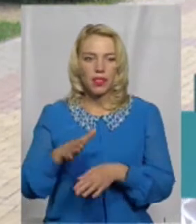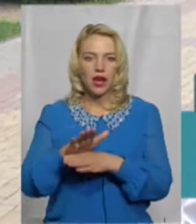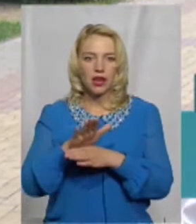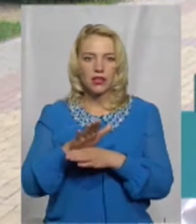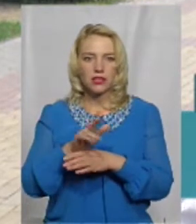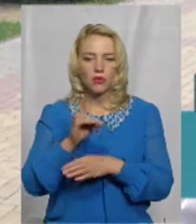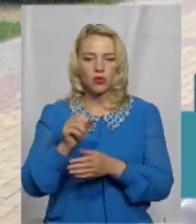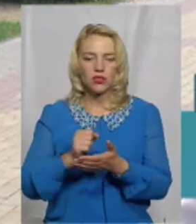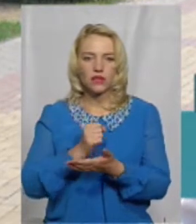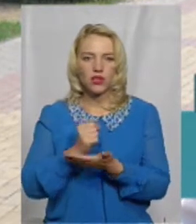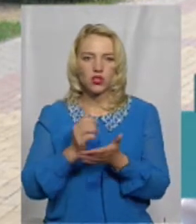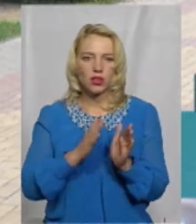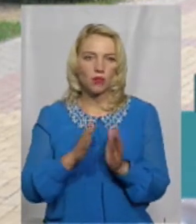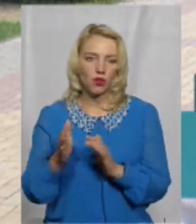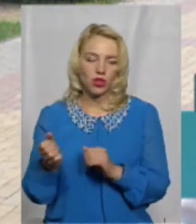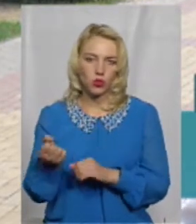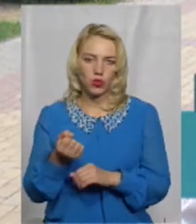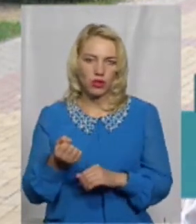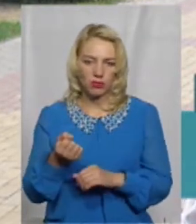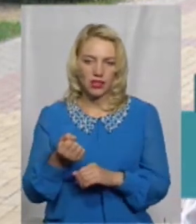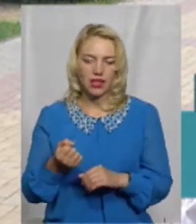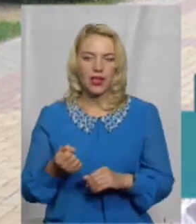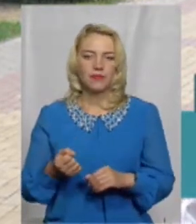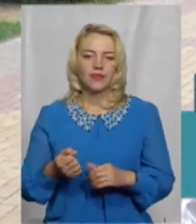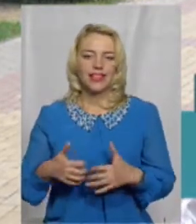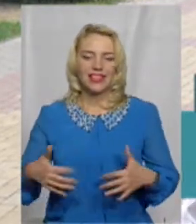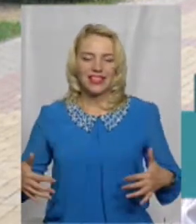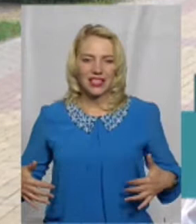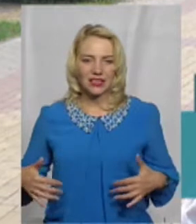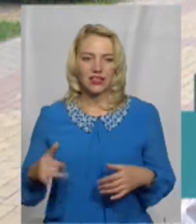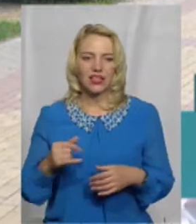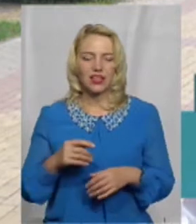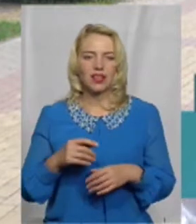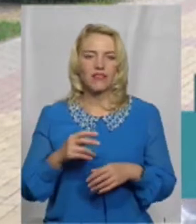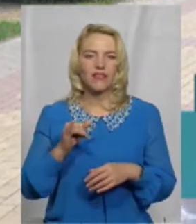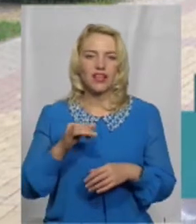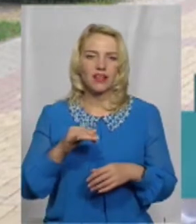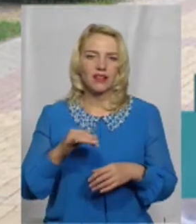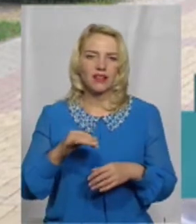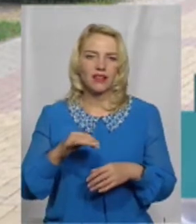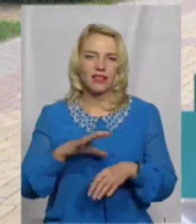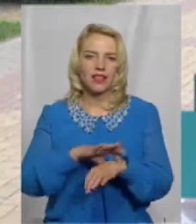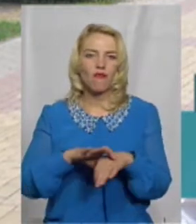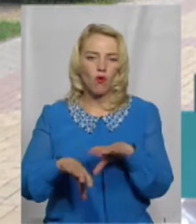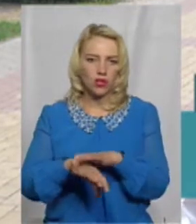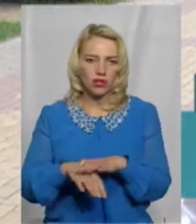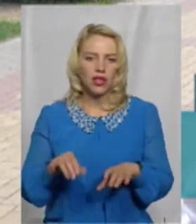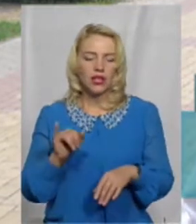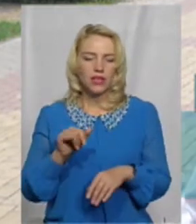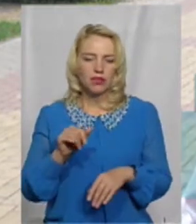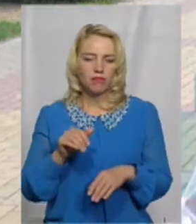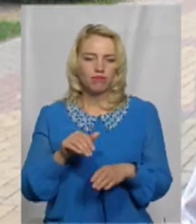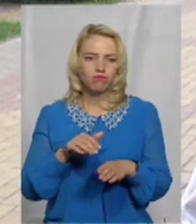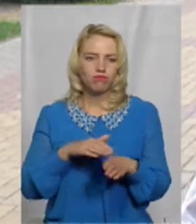про затвердження порядку утримання диких тварин в неволі або на піввільних умовах. І в ньому повністю